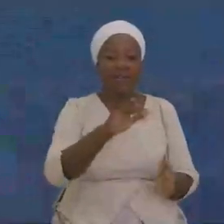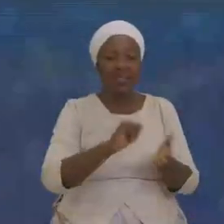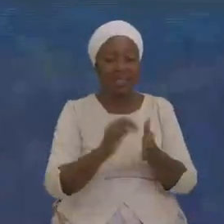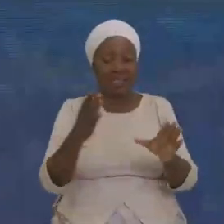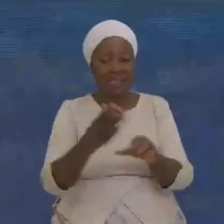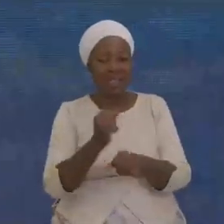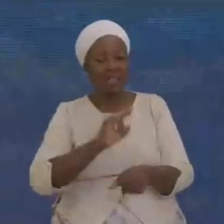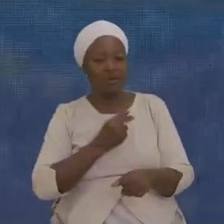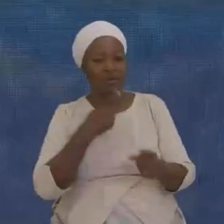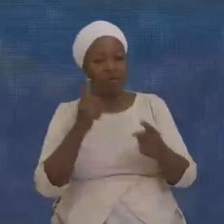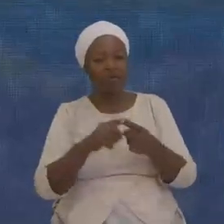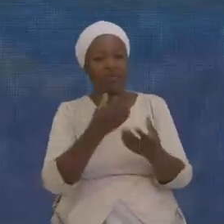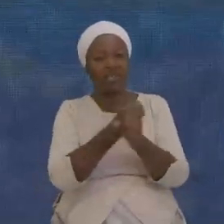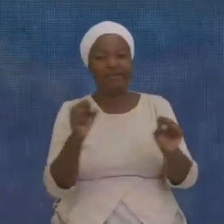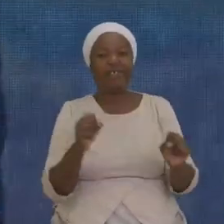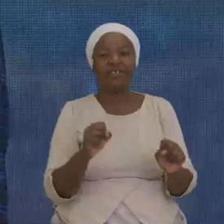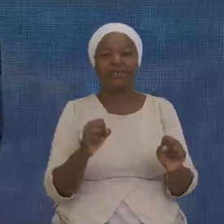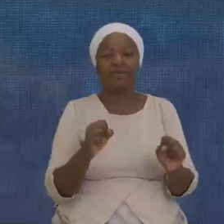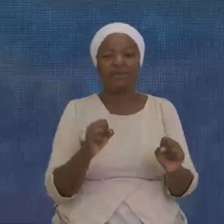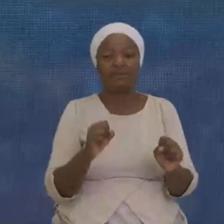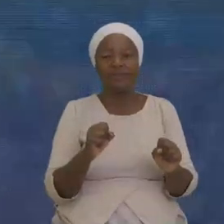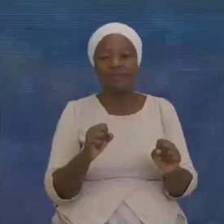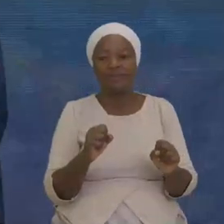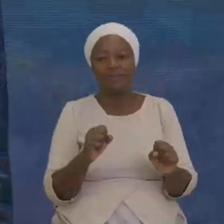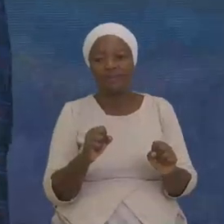Le vol qui nous conduit au salut.